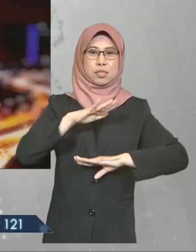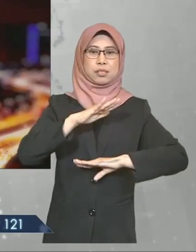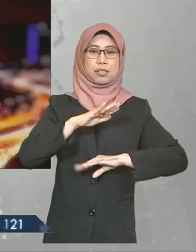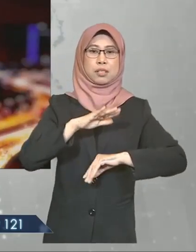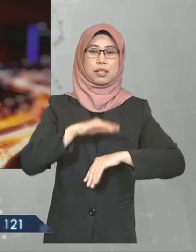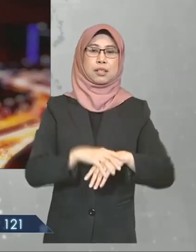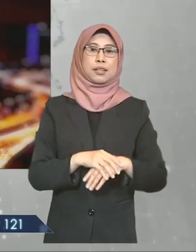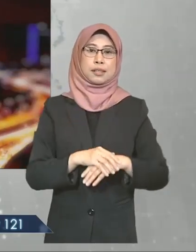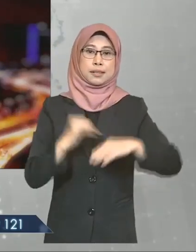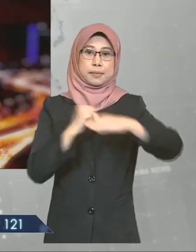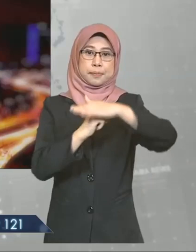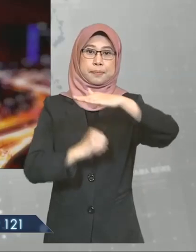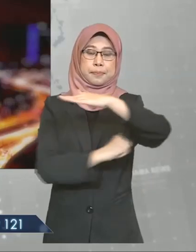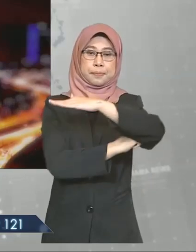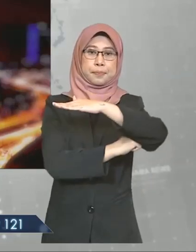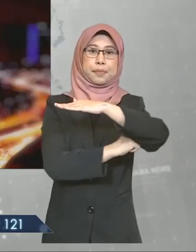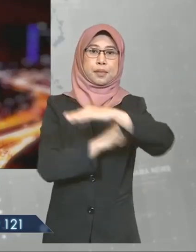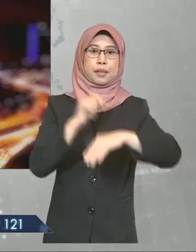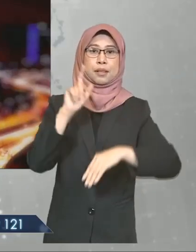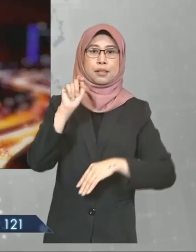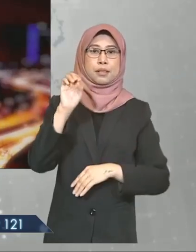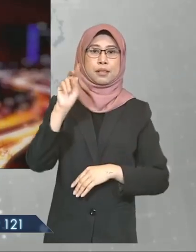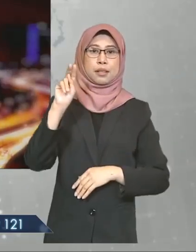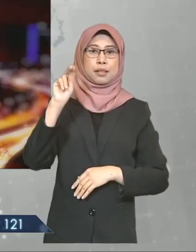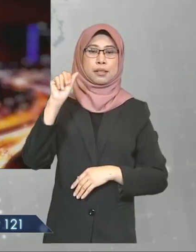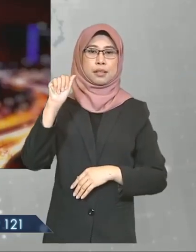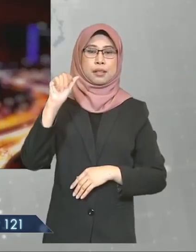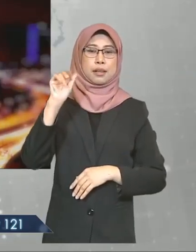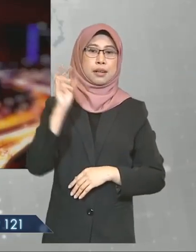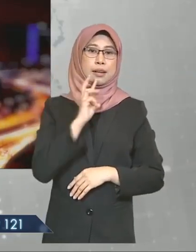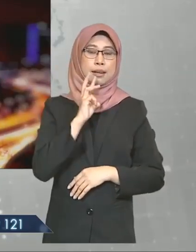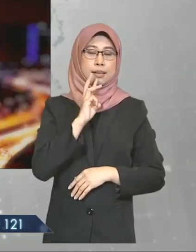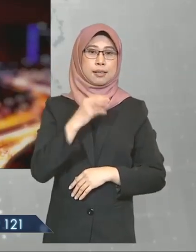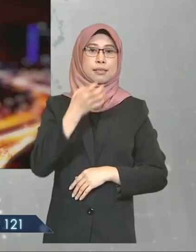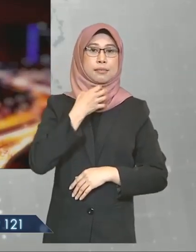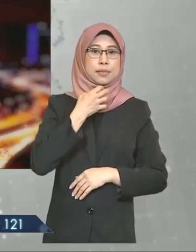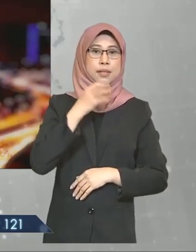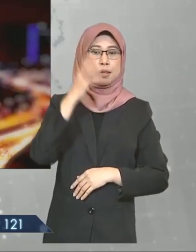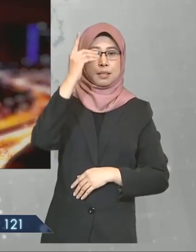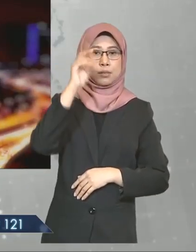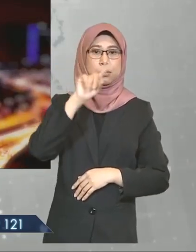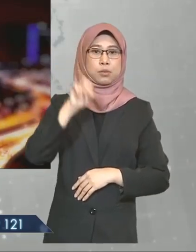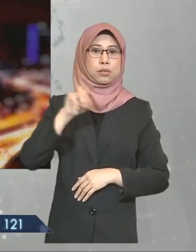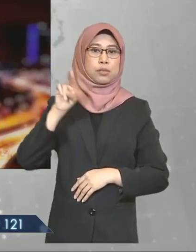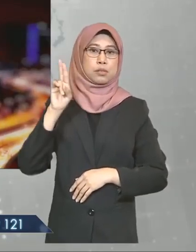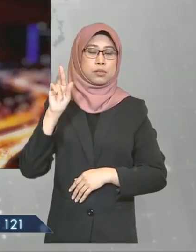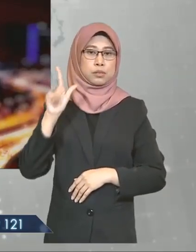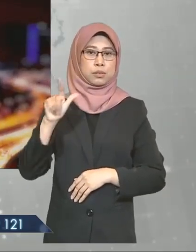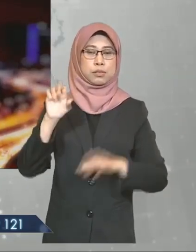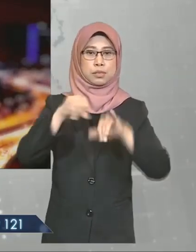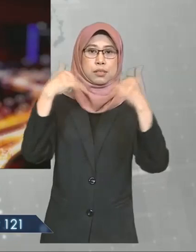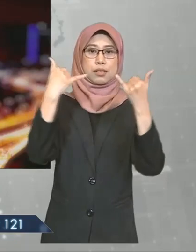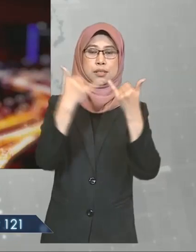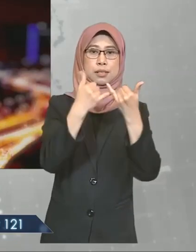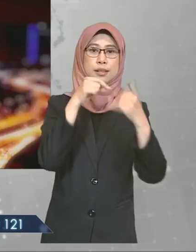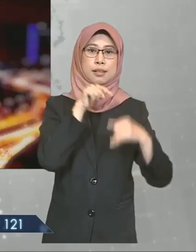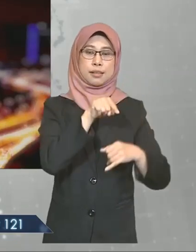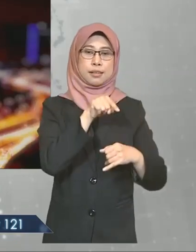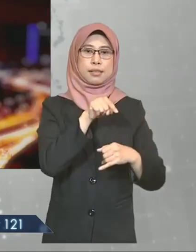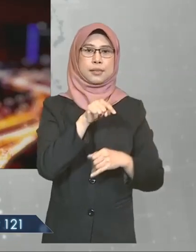kuase infrastruktur tenaga air dan pengangkutan awam Vira dachshund berkata jadi Kak